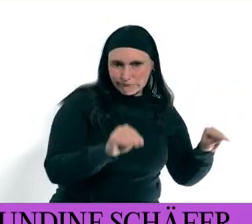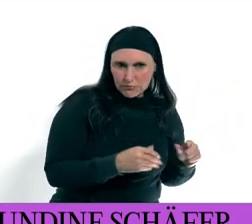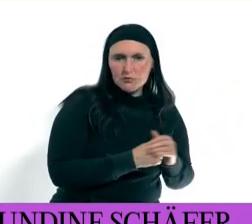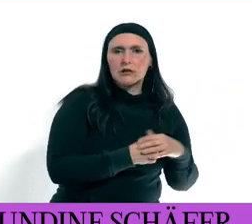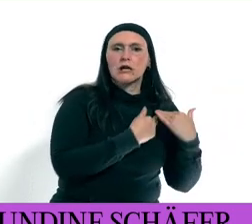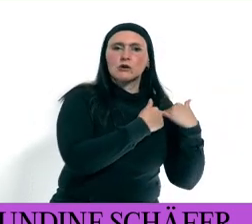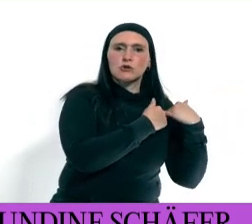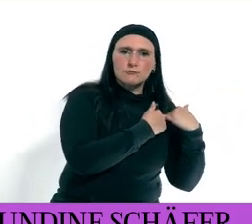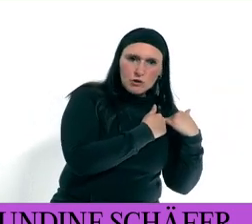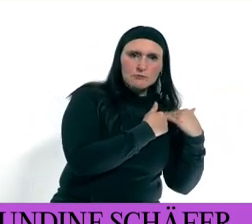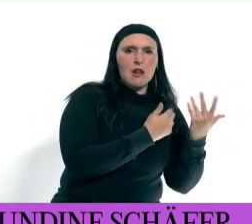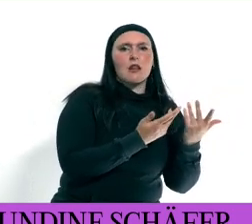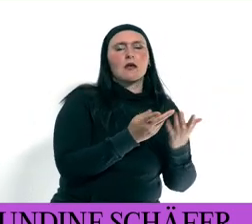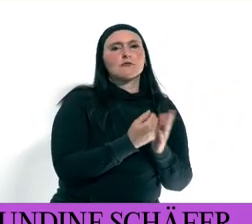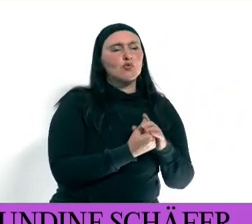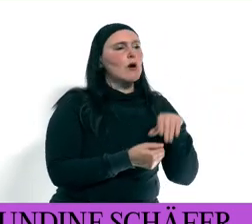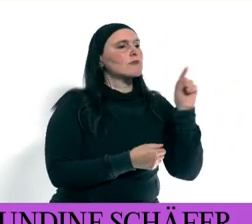beschlossen also,